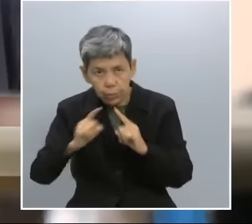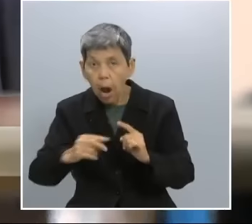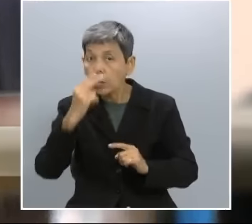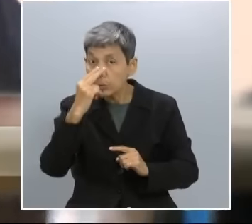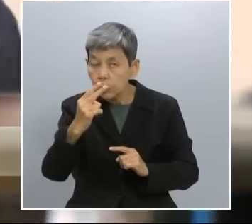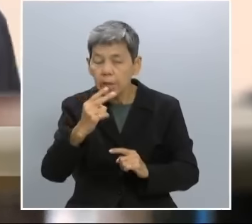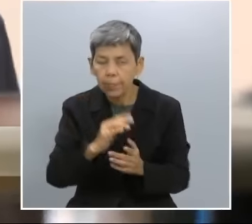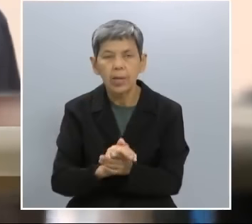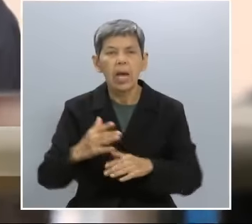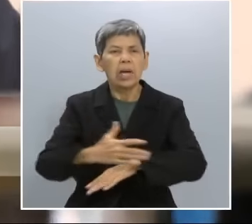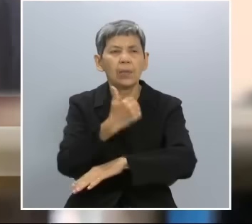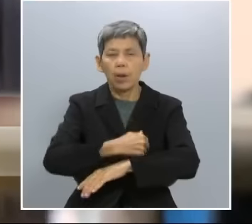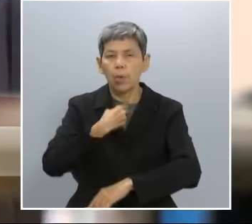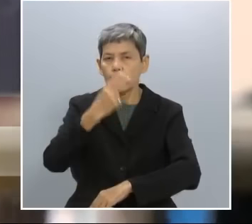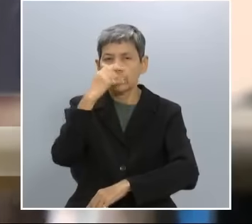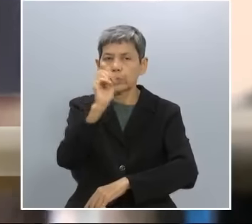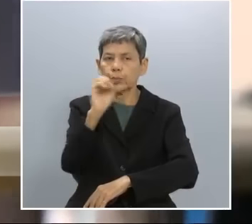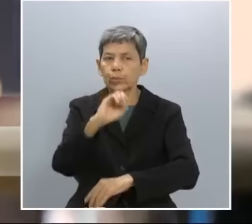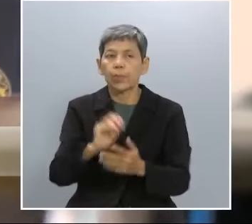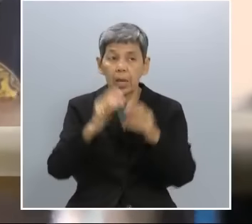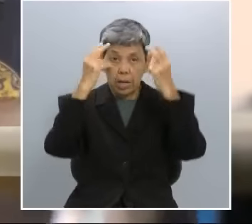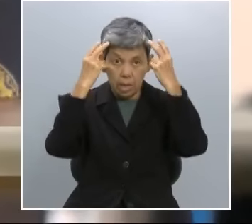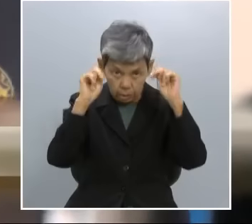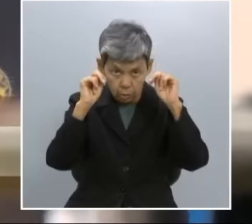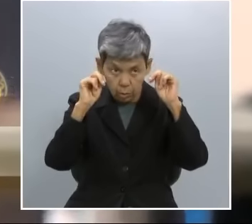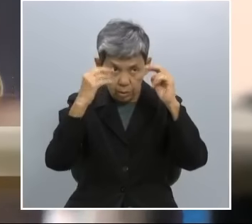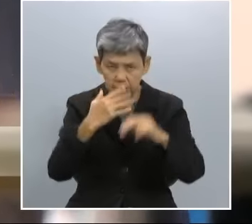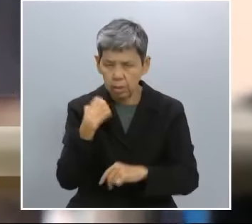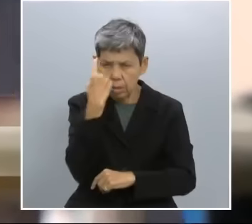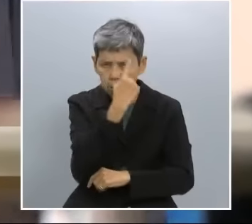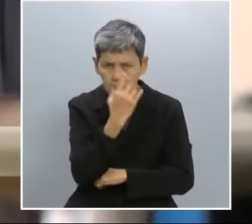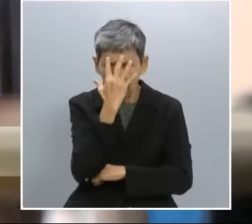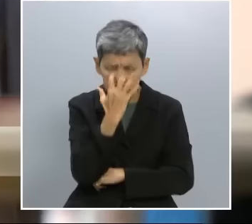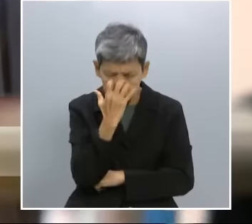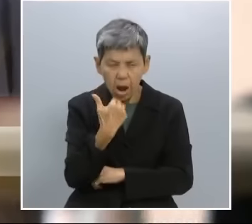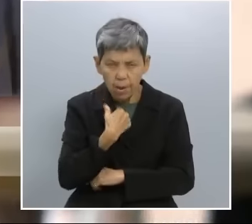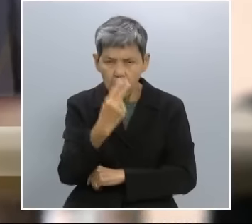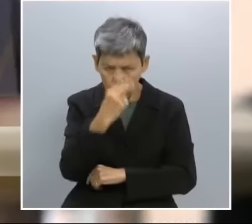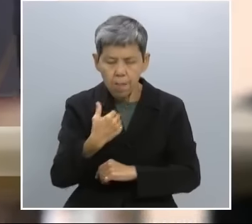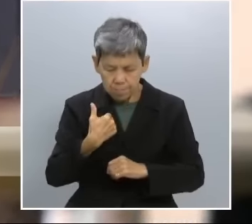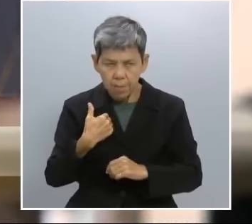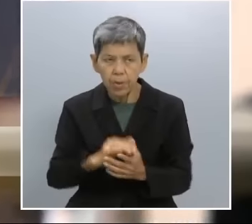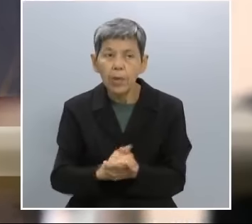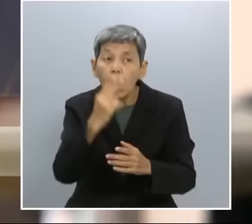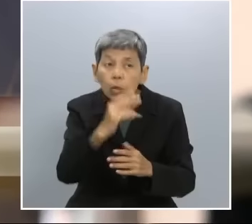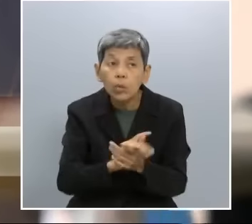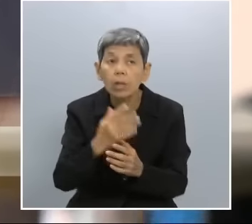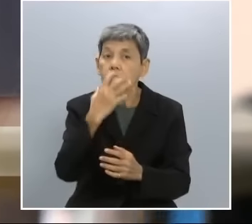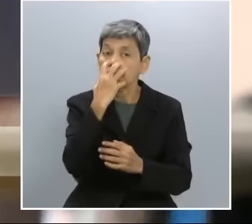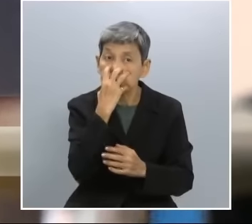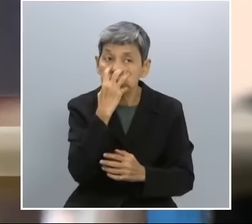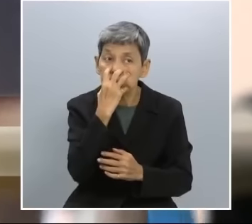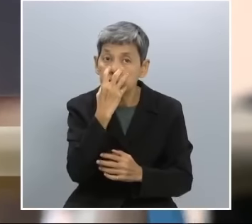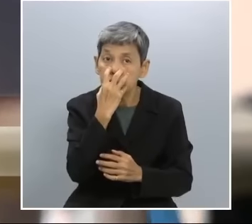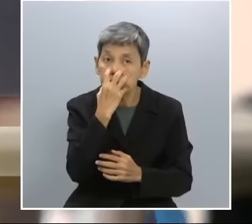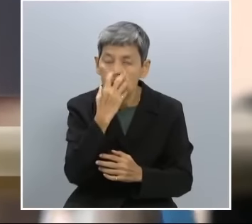พการเมืองผมไม่เคยเห็นนายกมีสีหน้าเครียดลักษณะสังเกตดูเนื่องจากท่านใส่หน้ากากไม่รู้อ่านป